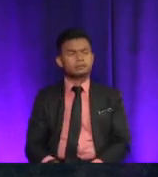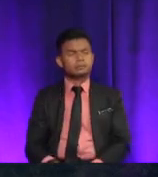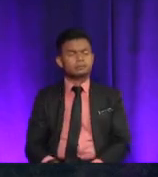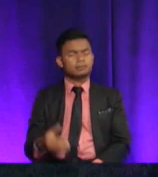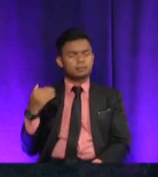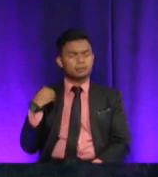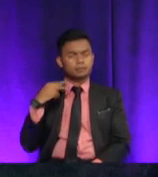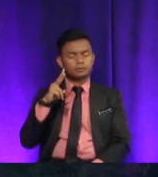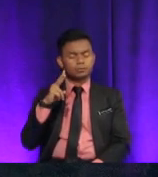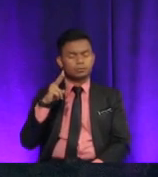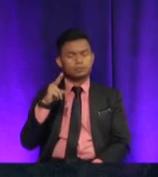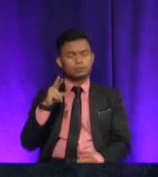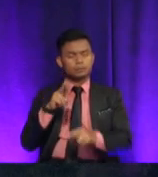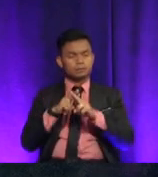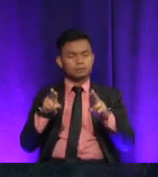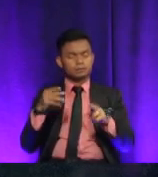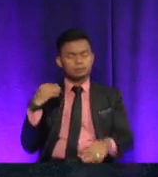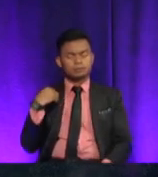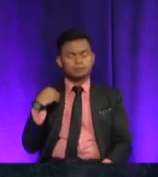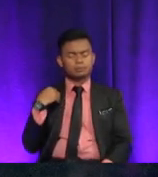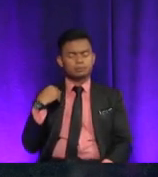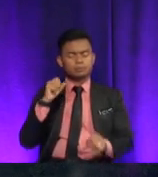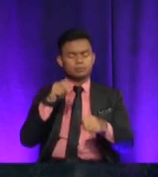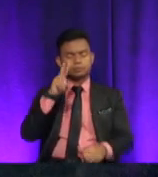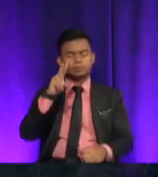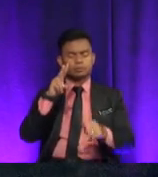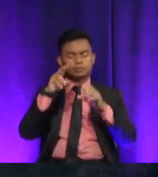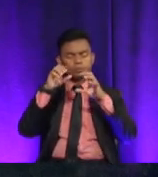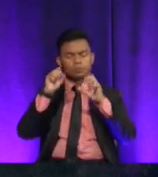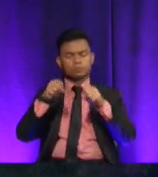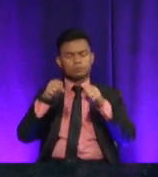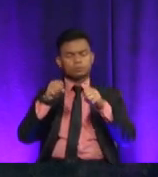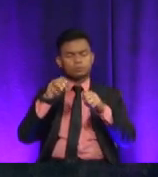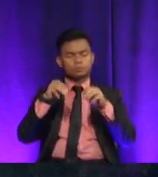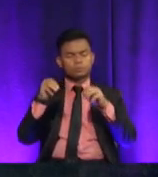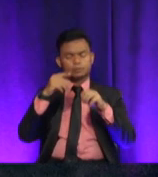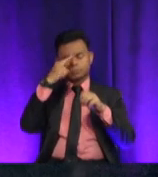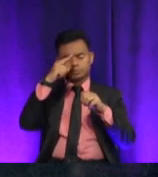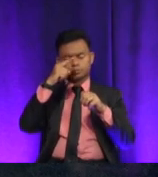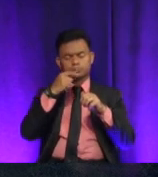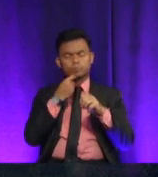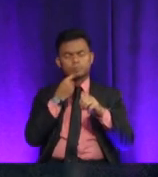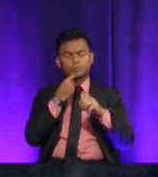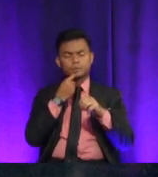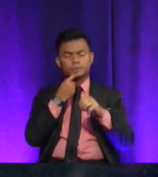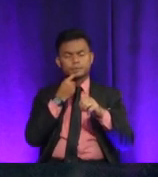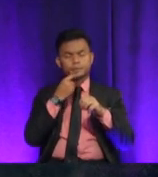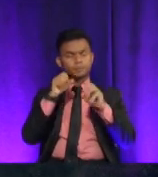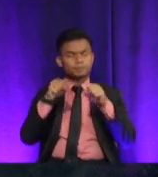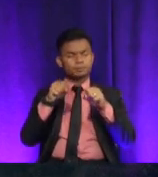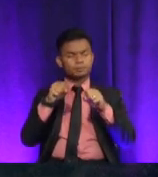kita minta dua orang murid untuk menjawab boleh Oke kita coba siapa ingin coba untuk rangka yang ketiga silakan